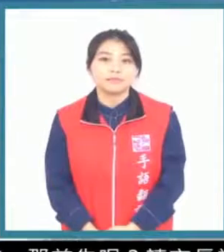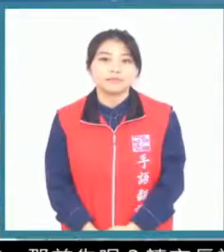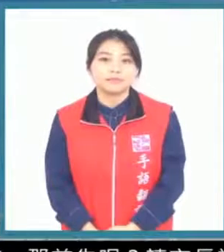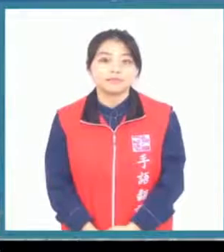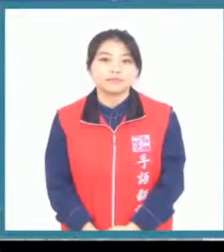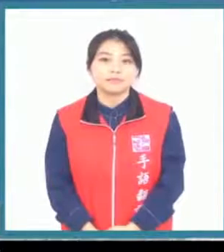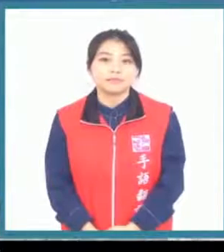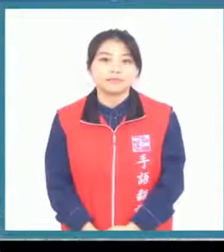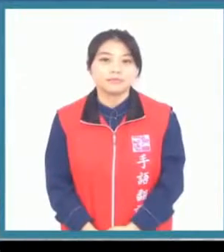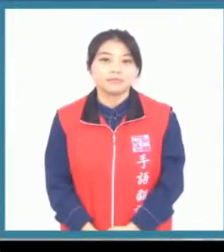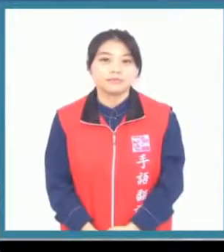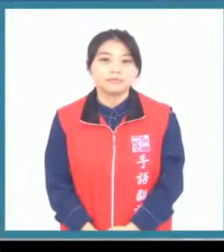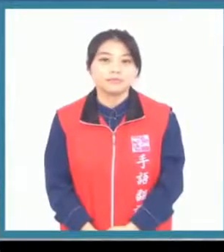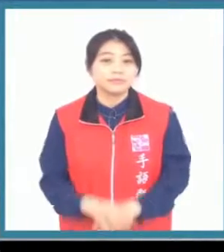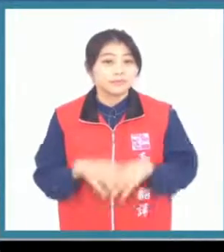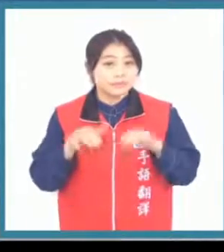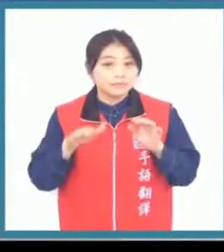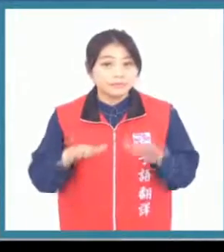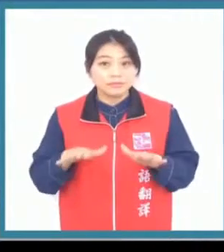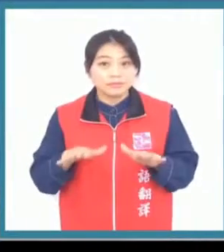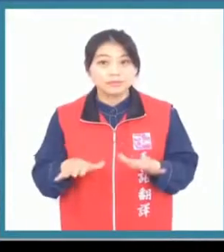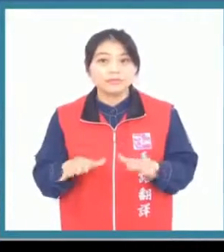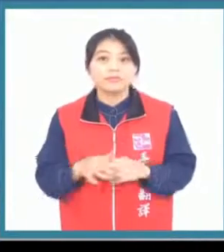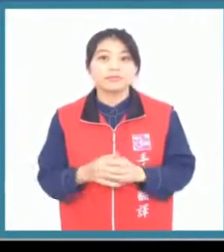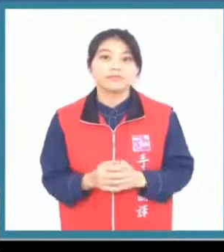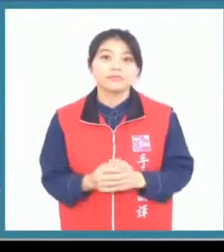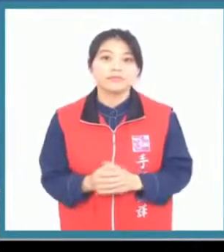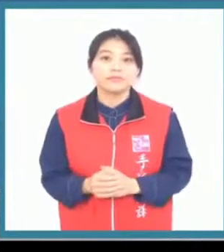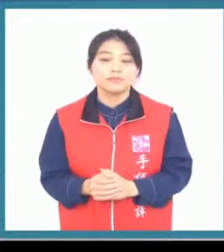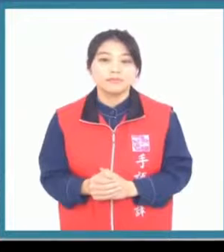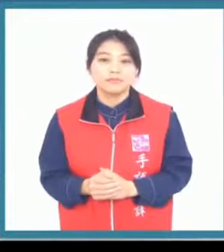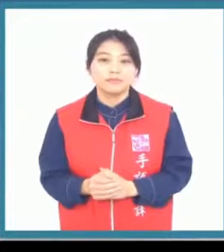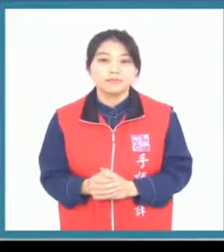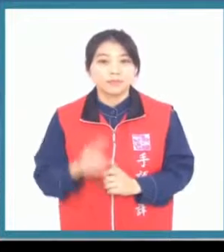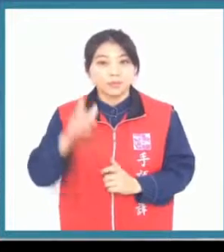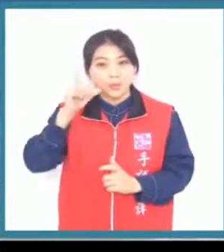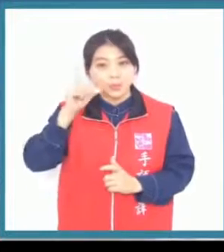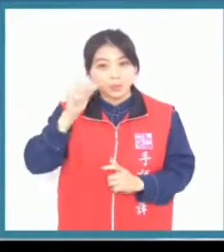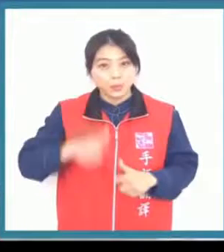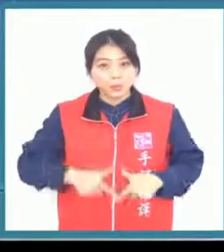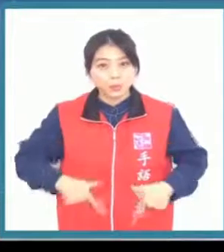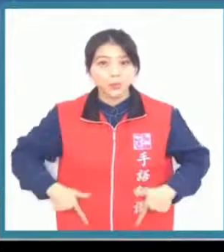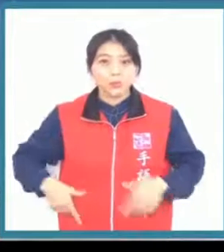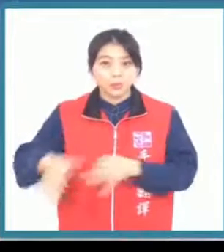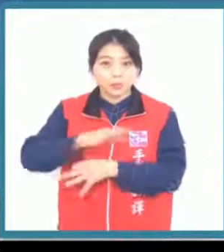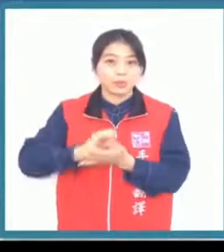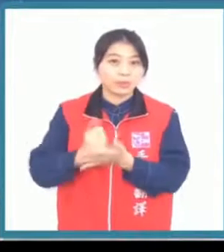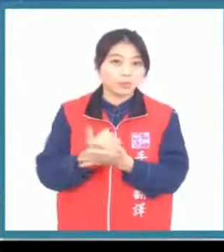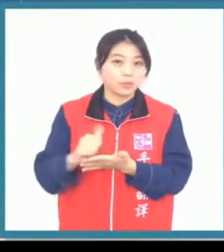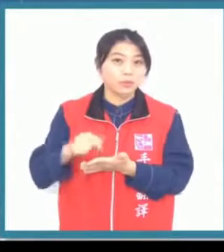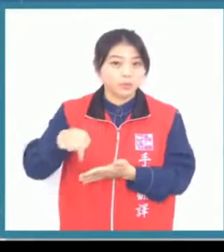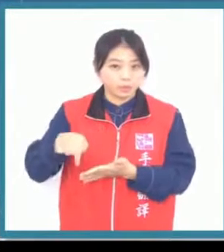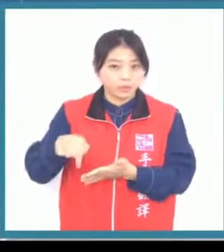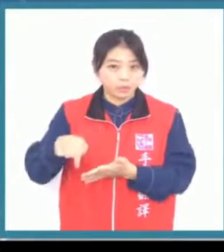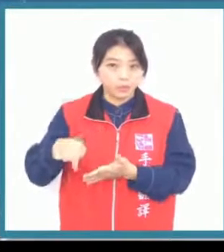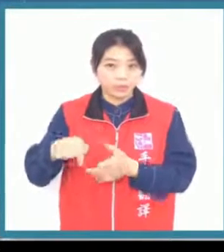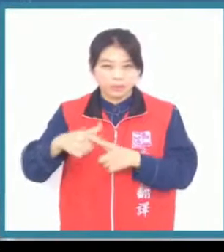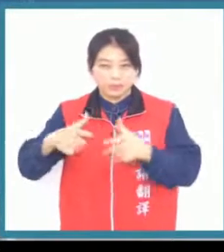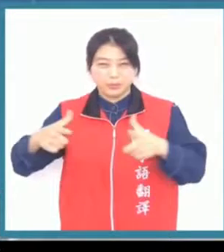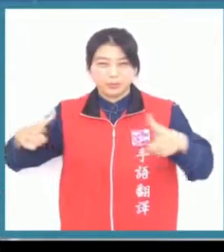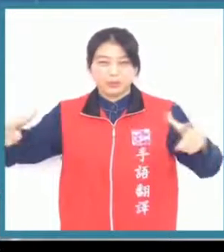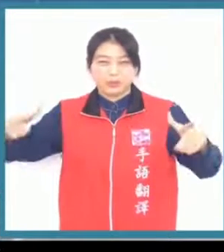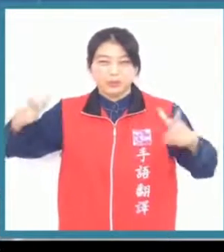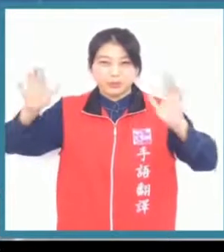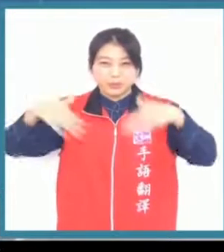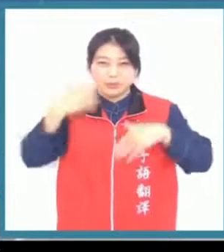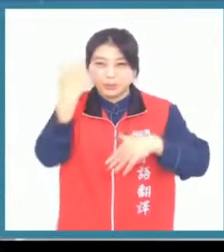好，今天这个远雄自贸港区的这个扩大裁剪，那是